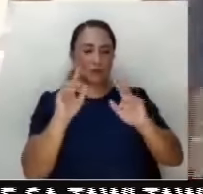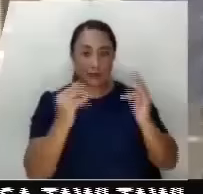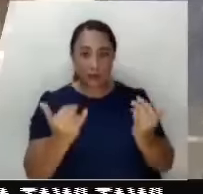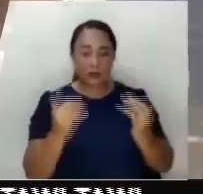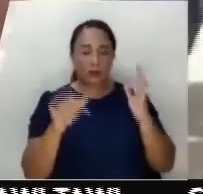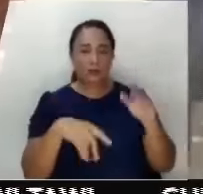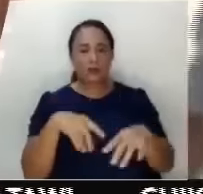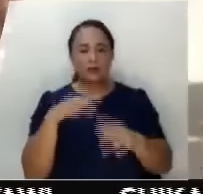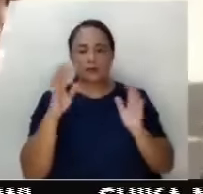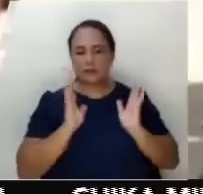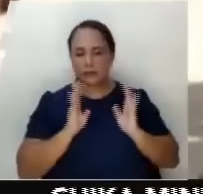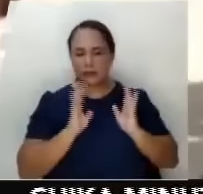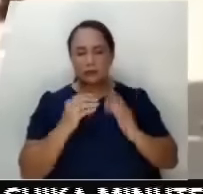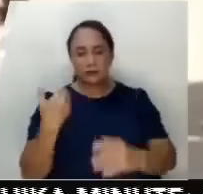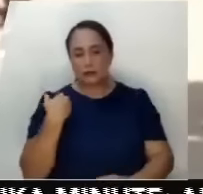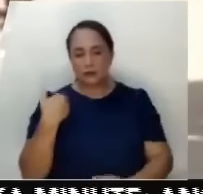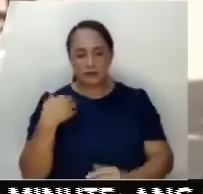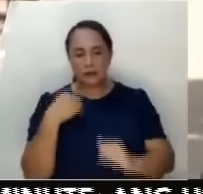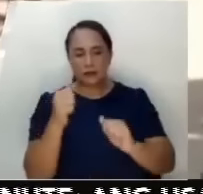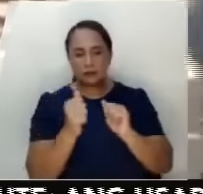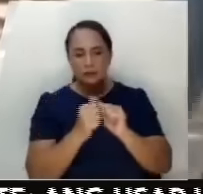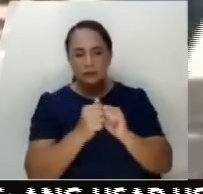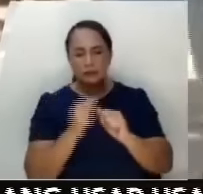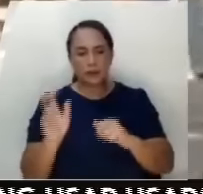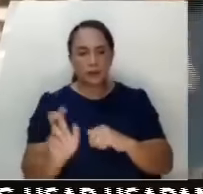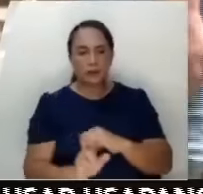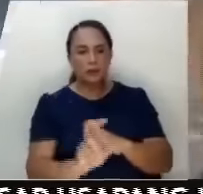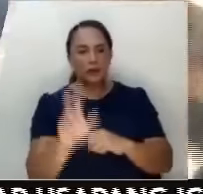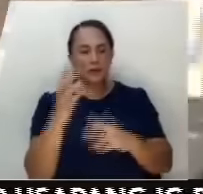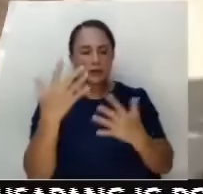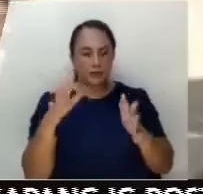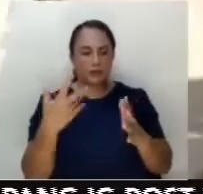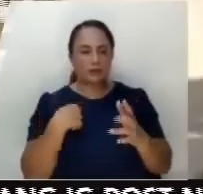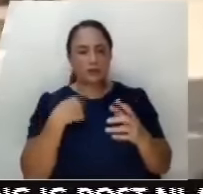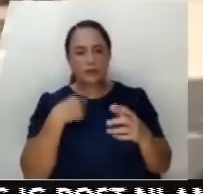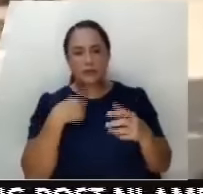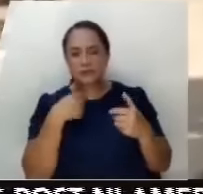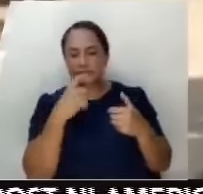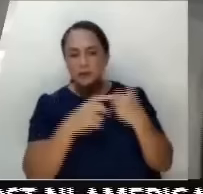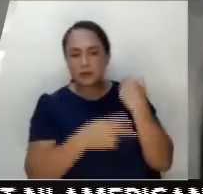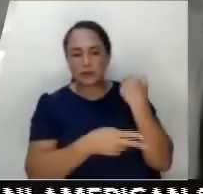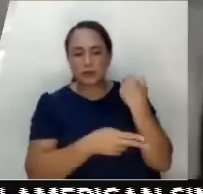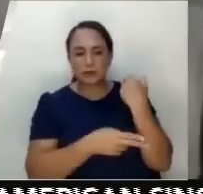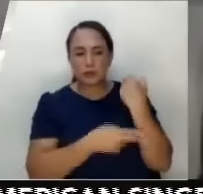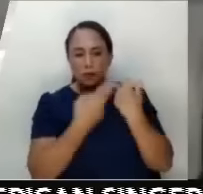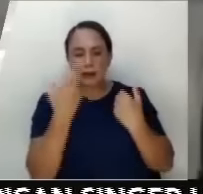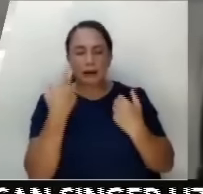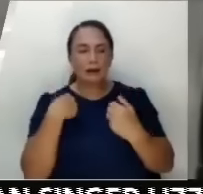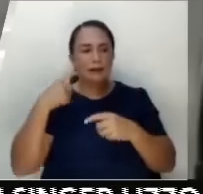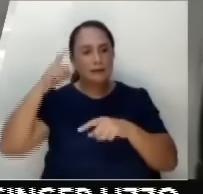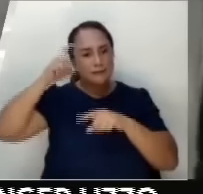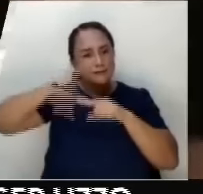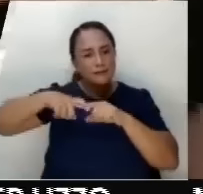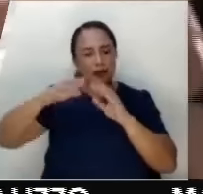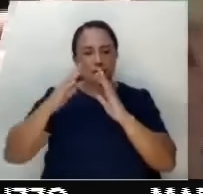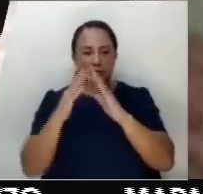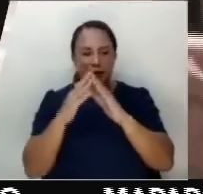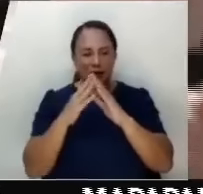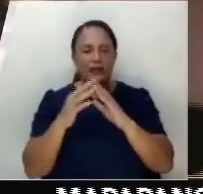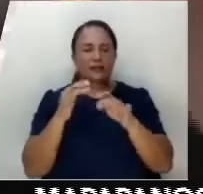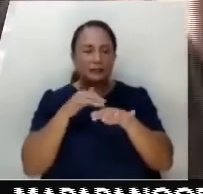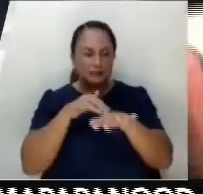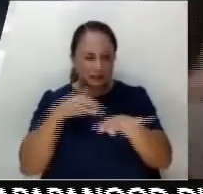Hindi pa dyan kasama ang mga turista na naka-check-in sa mga transient house at hotel. Bagamat may traffic build-up sa